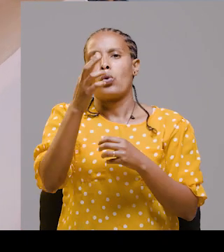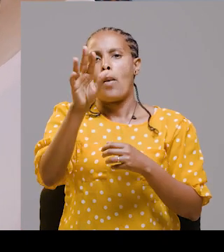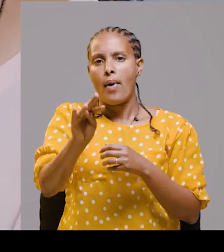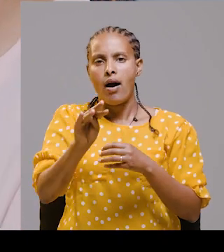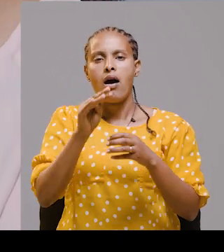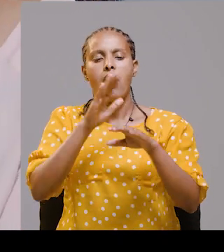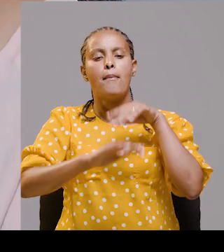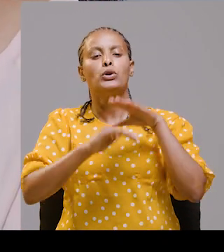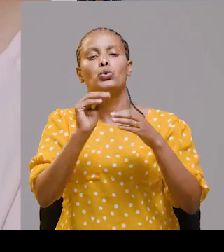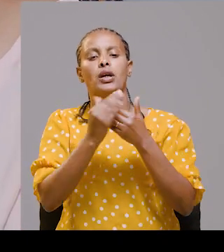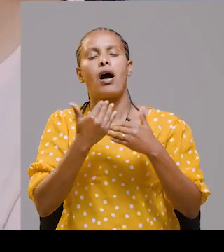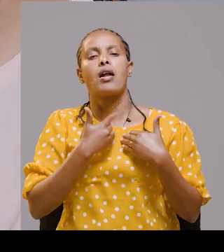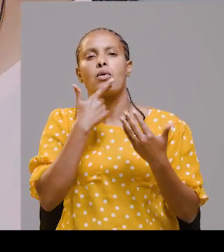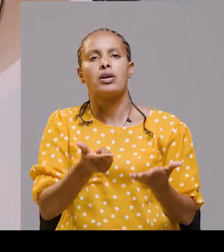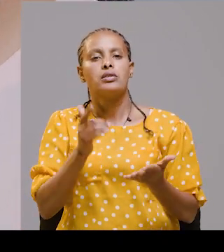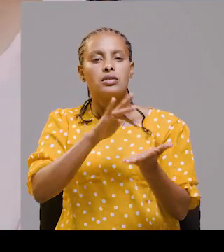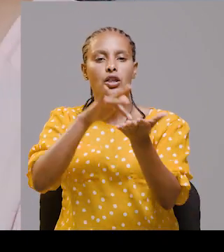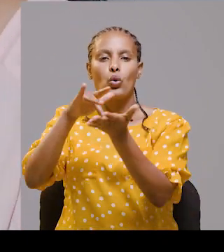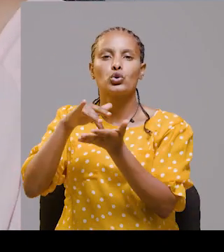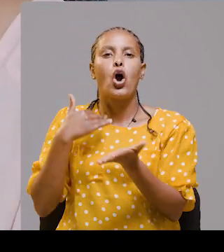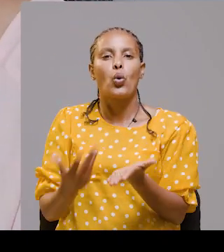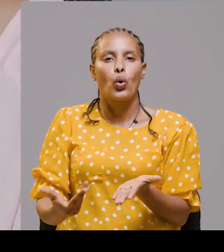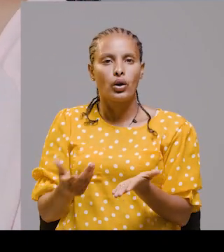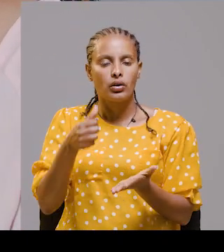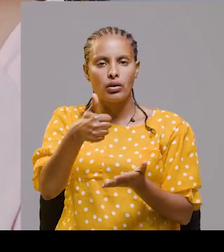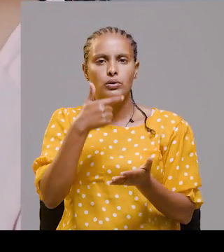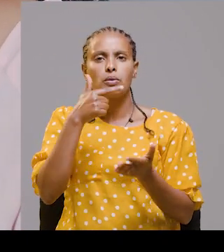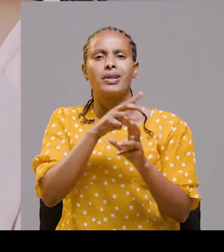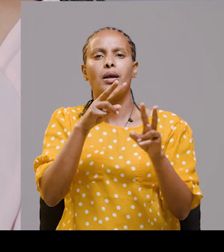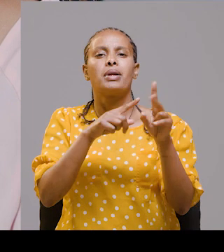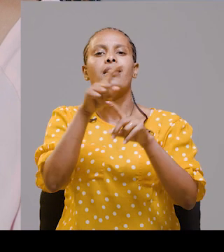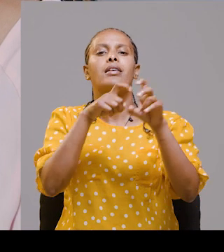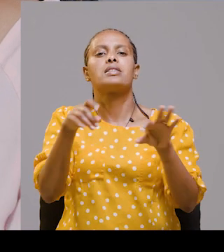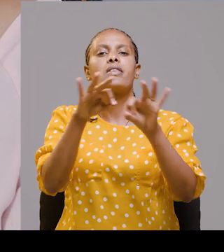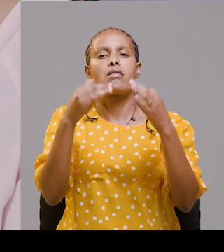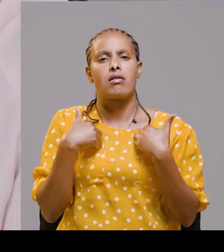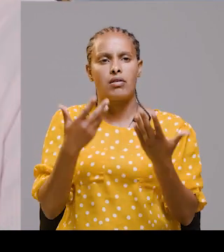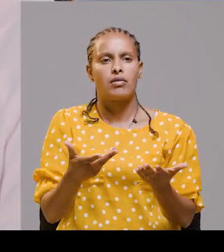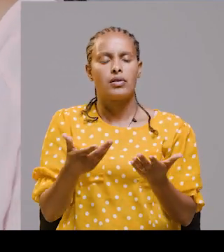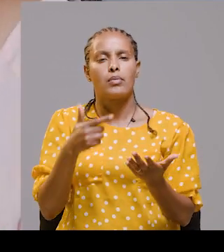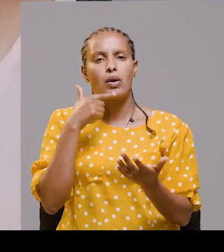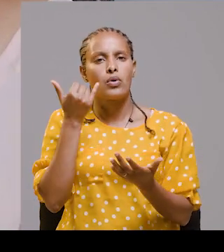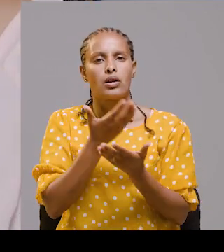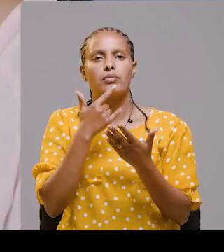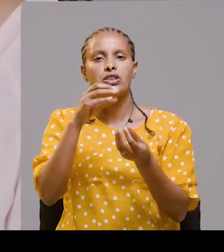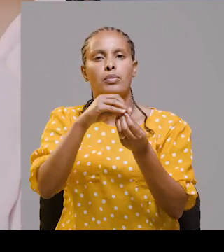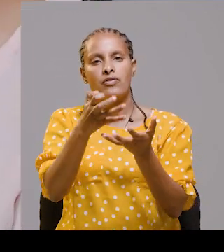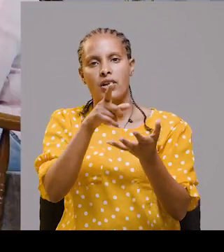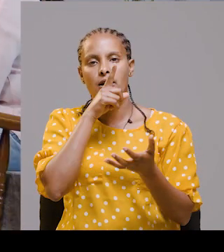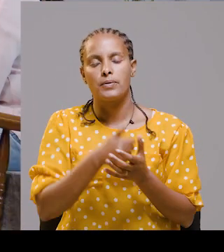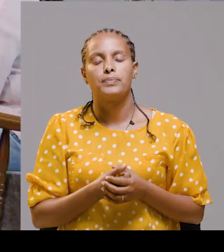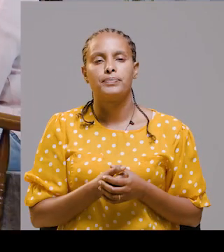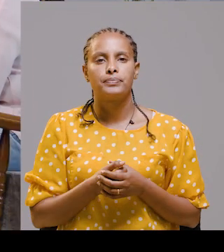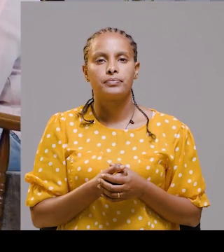ደግሞ አክሰስ አለ ወይ ለራሱ ሴንተሮች አሉ ወይ የሚሉትን ለራሱ በጣም መጠየቅ ያስፈልጋል የሚለውን መጨመር ፈልጌ